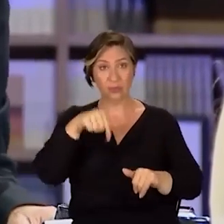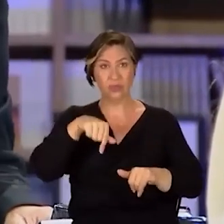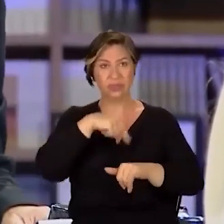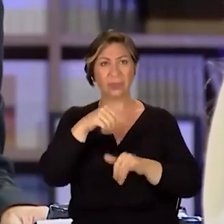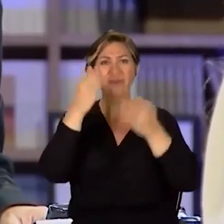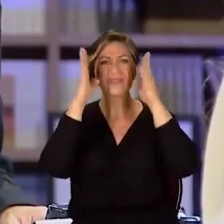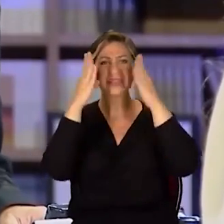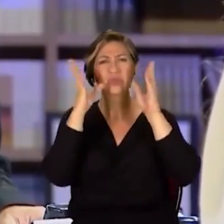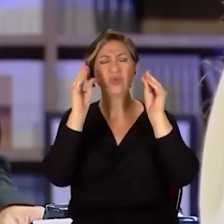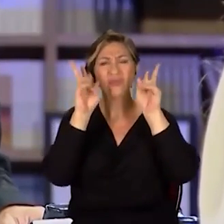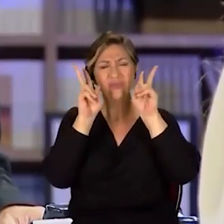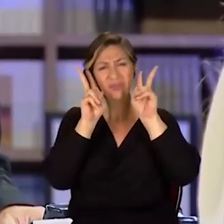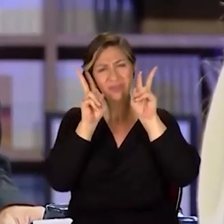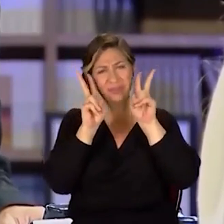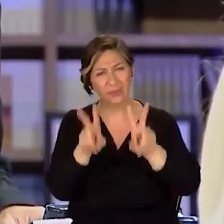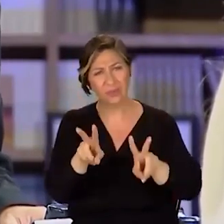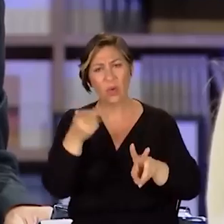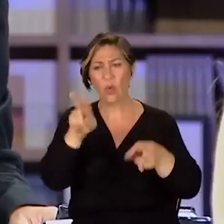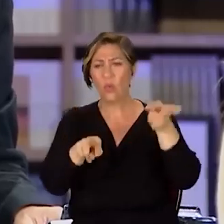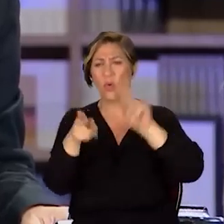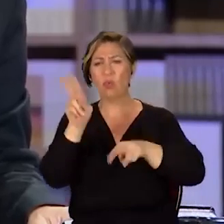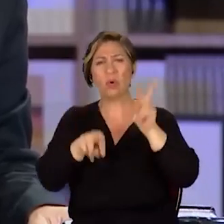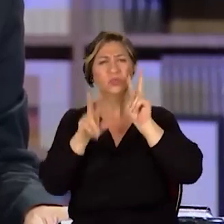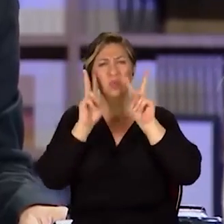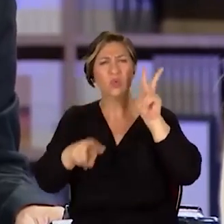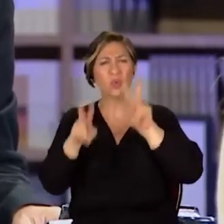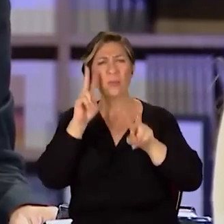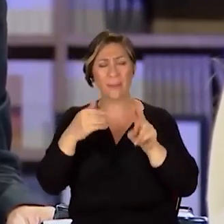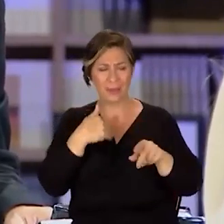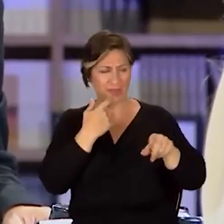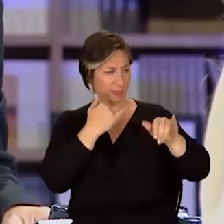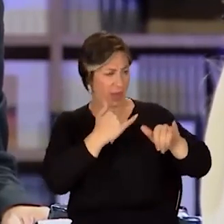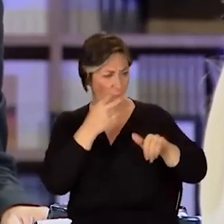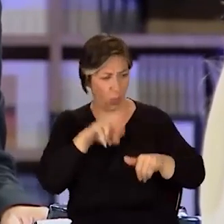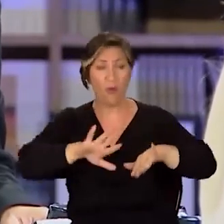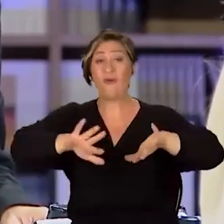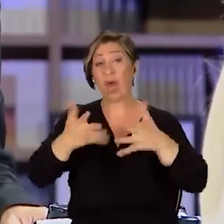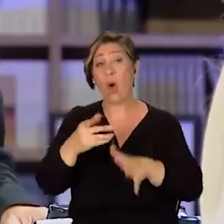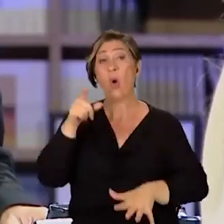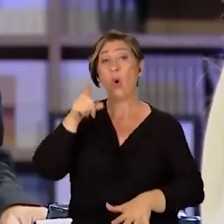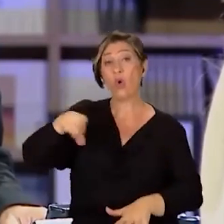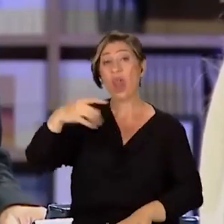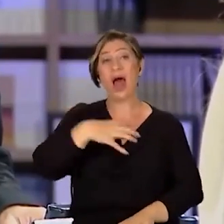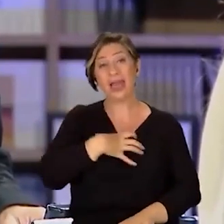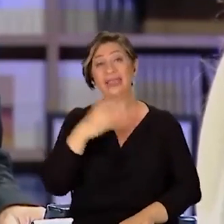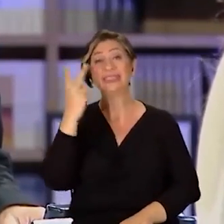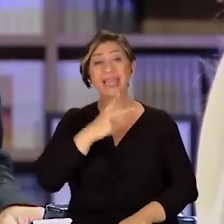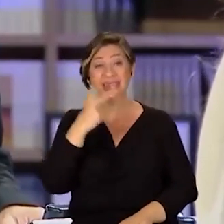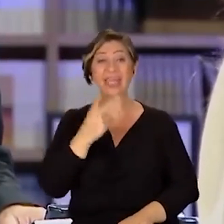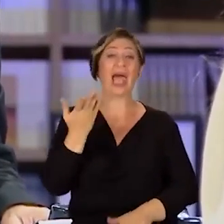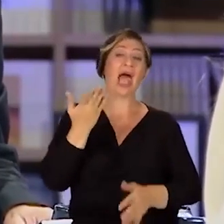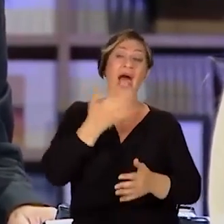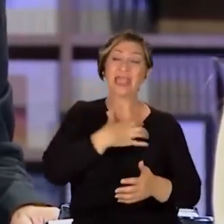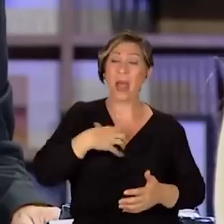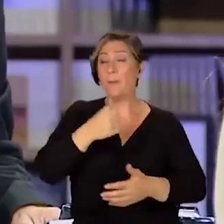zamanlarda Facebook'tan çok fazla ölüm ilanı görüyorum. Ya benim yaşımdakiler ölüyor, ya onların halaları, teyzeleri ölüyor,